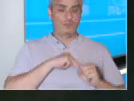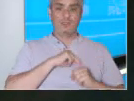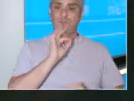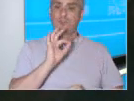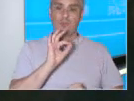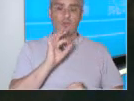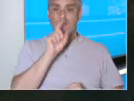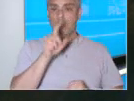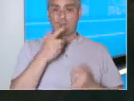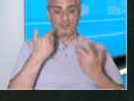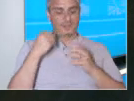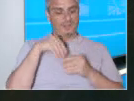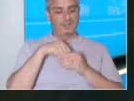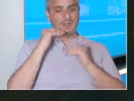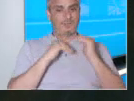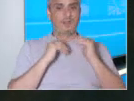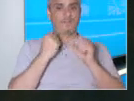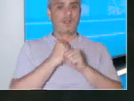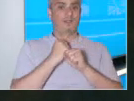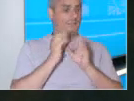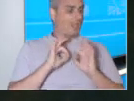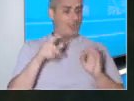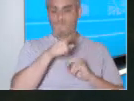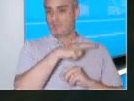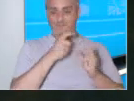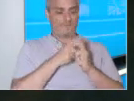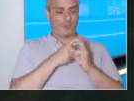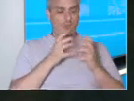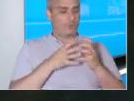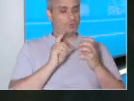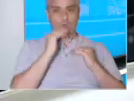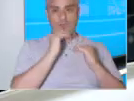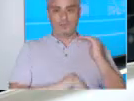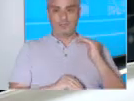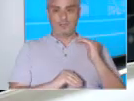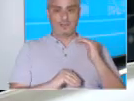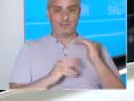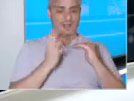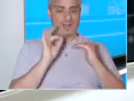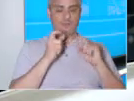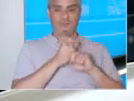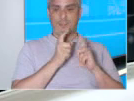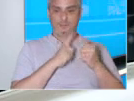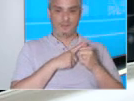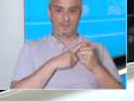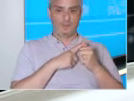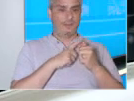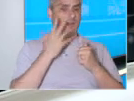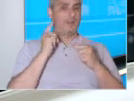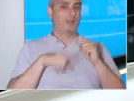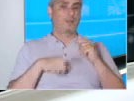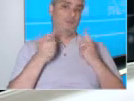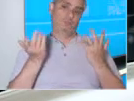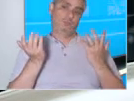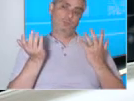שלו, אולי הוא איבד מנדטים, אבל גורם לכך שאף אחת ממפלגות הגוש לא תרד מעבר, מתחת לאחוז החסימה. הייתה טעות